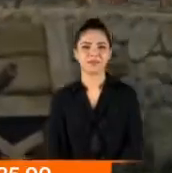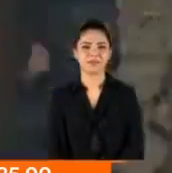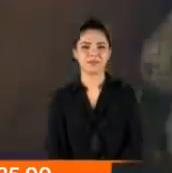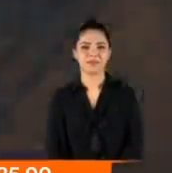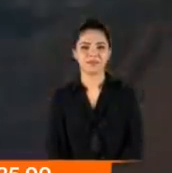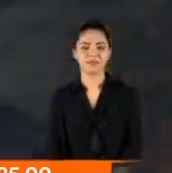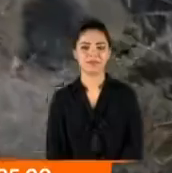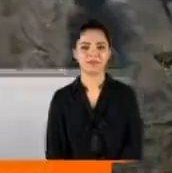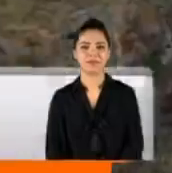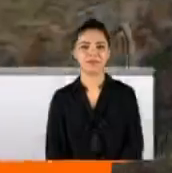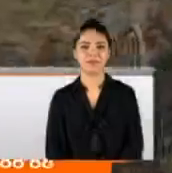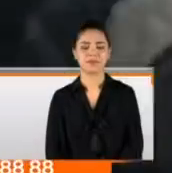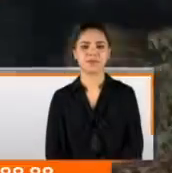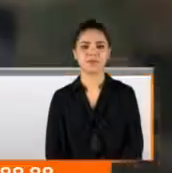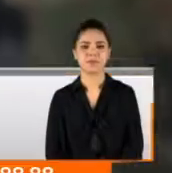Düşman oyun kuracak.